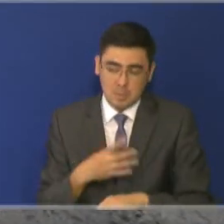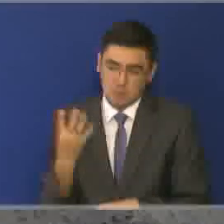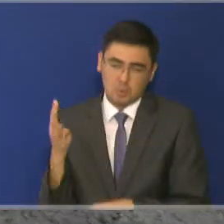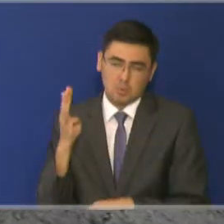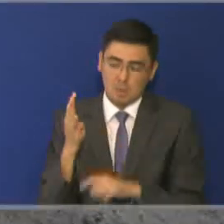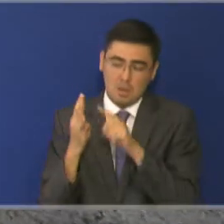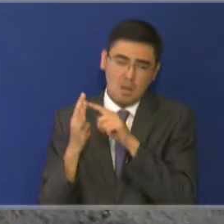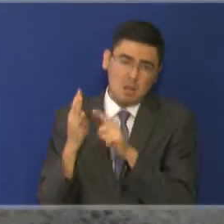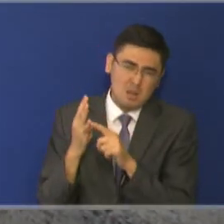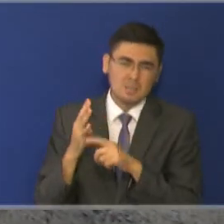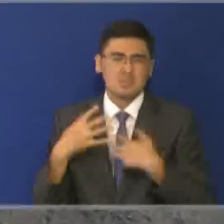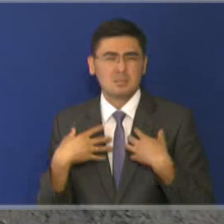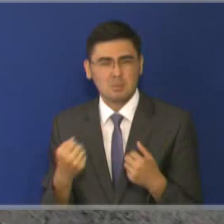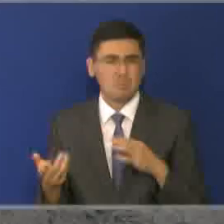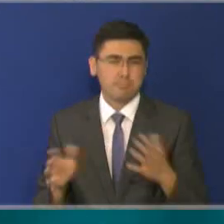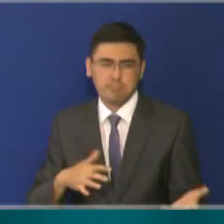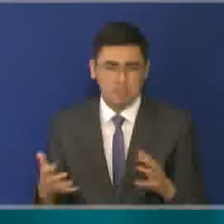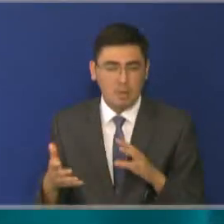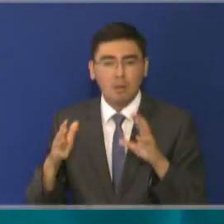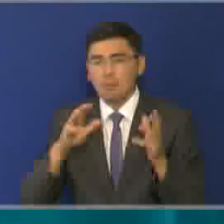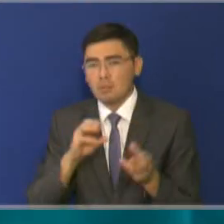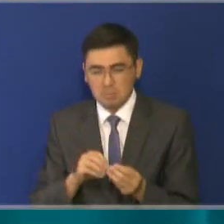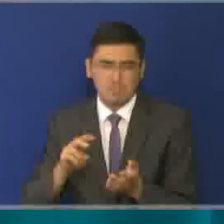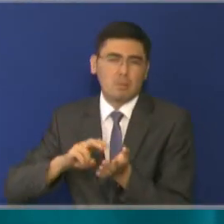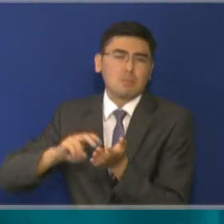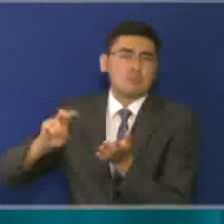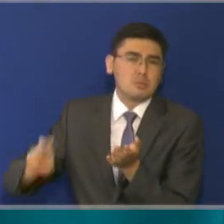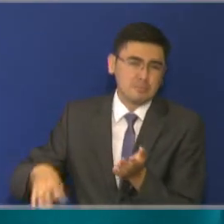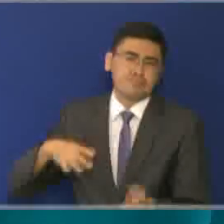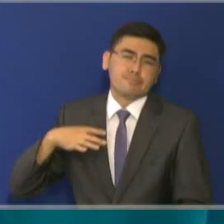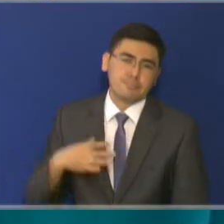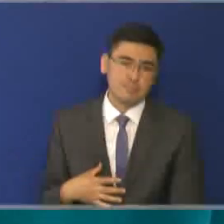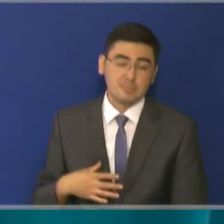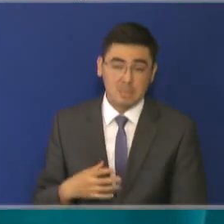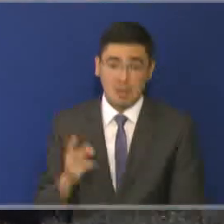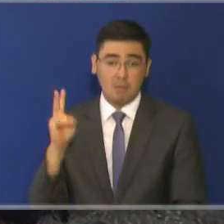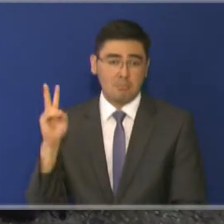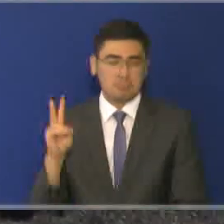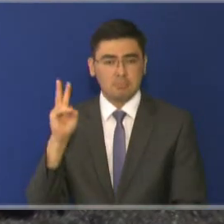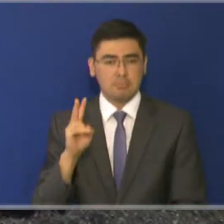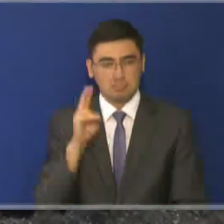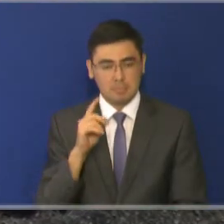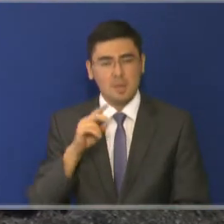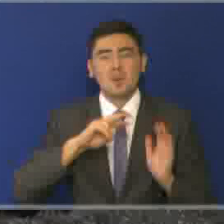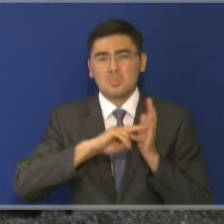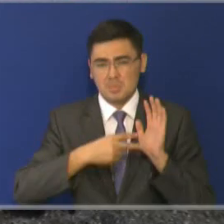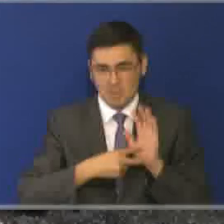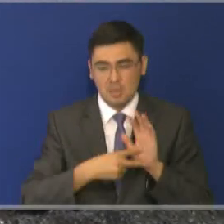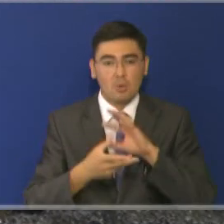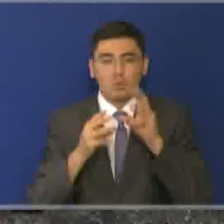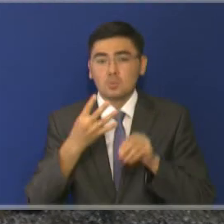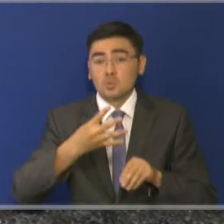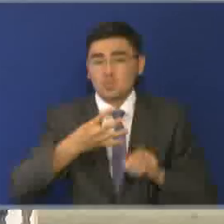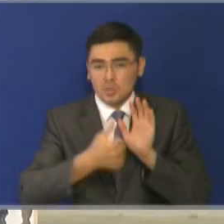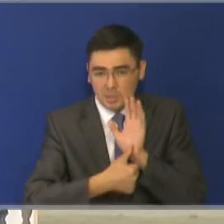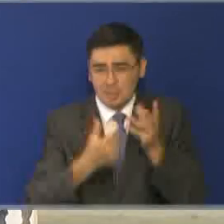жолаушының екеуі денсаулығына байланысты сапарларын ерте аяқтауға мәжбүр болған. Қалған мүшелері жоспарлы межені 46 күнде